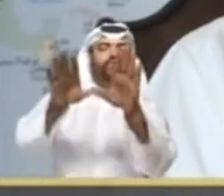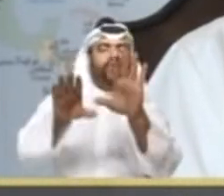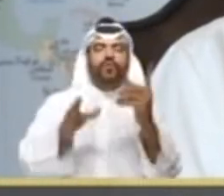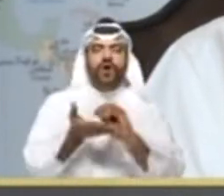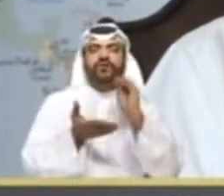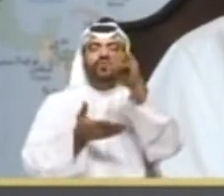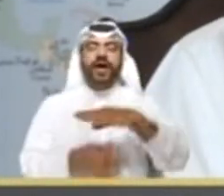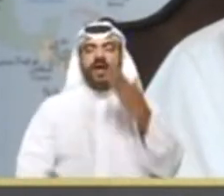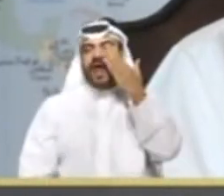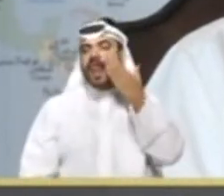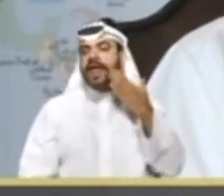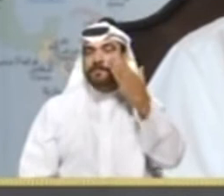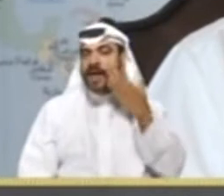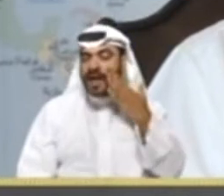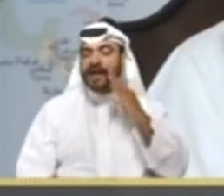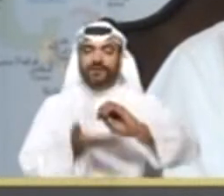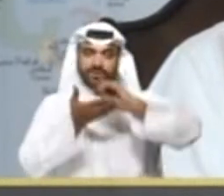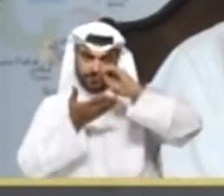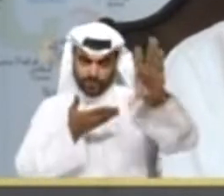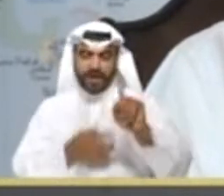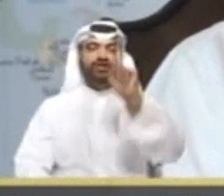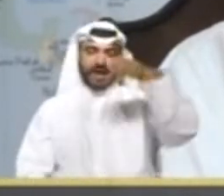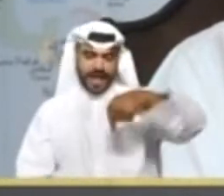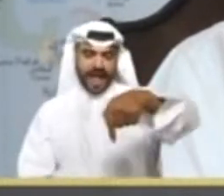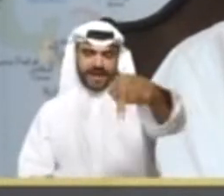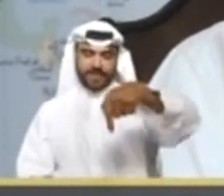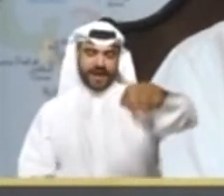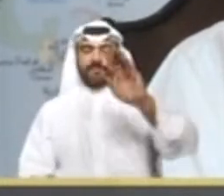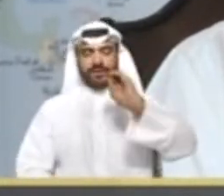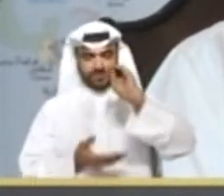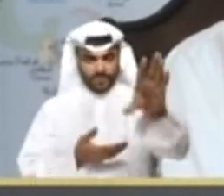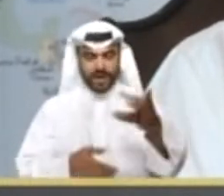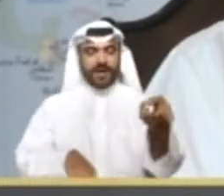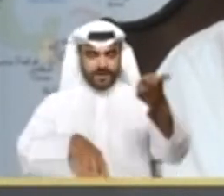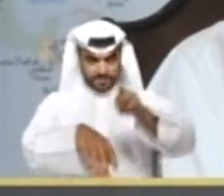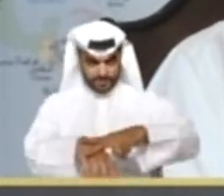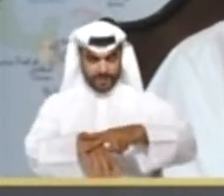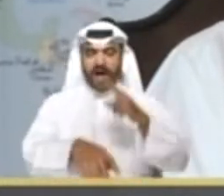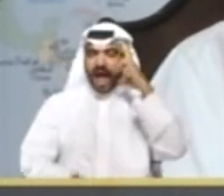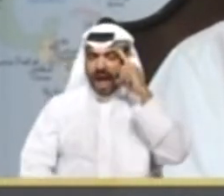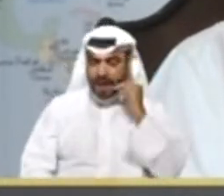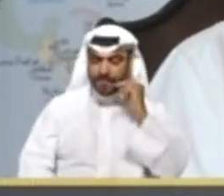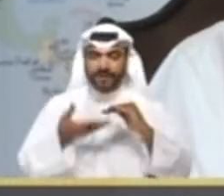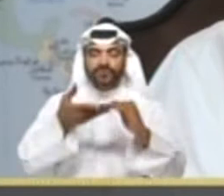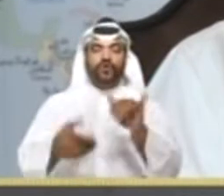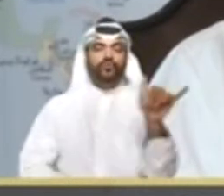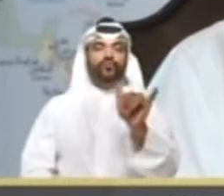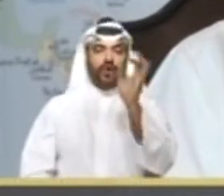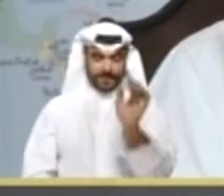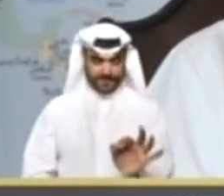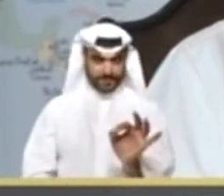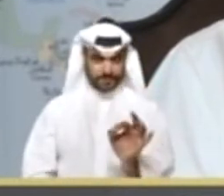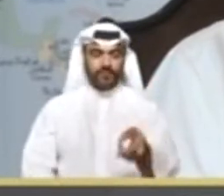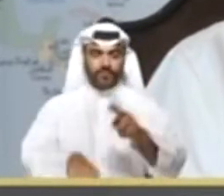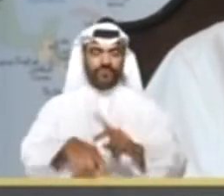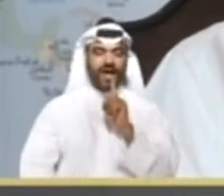وصل لليبيا وفي جزء آخر راح يصل إن شاء الله قريبا، أيضا مواد غذائية واحتياجات إغاثية ضرورية، وأيضا إن